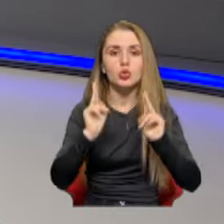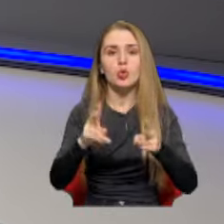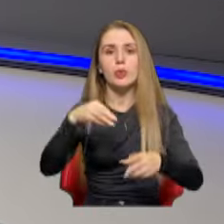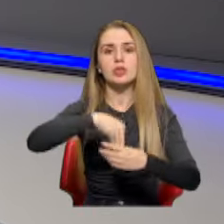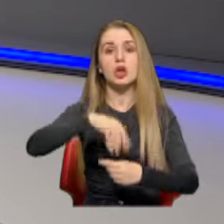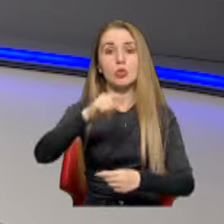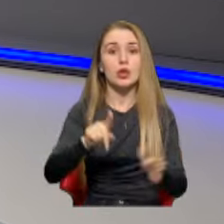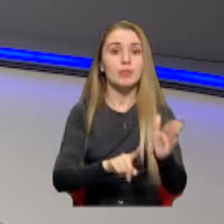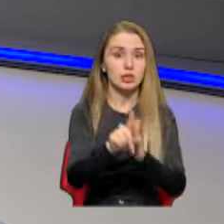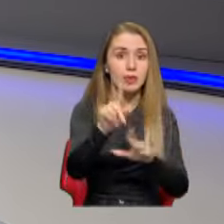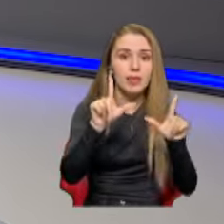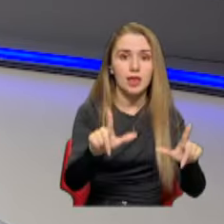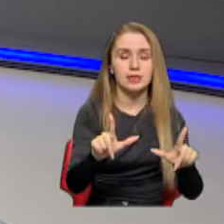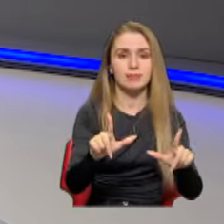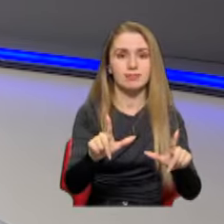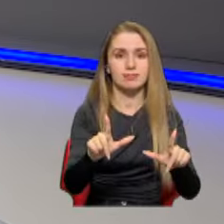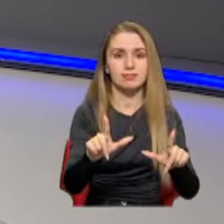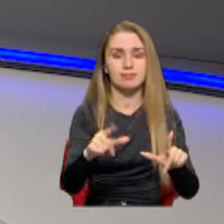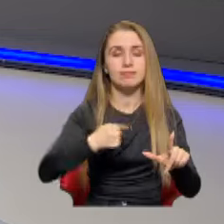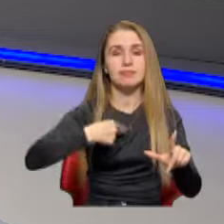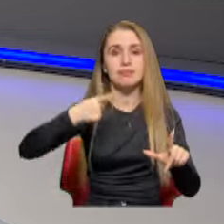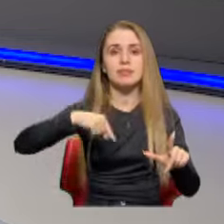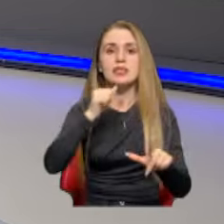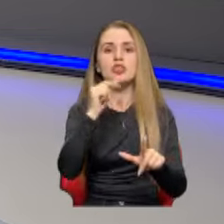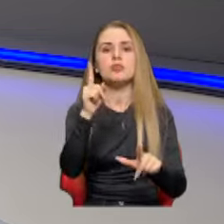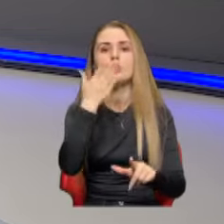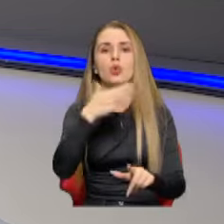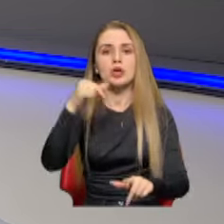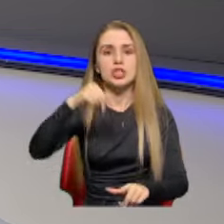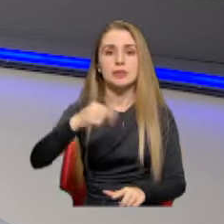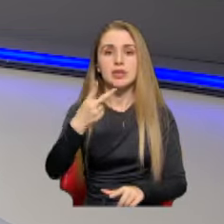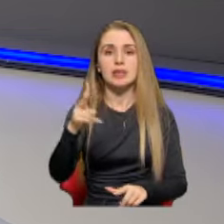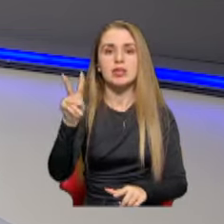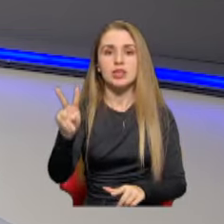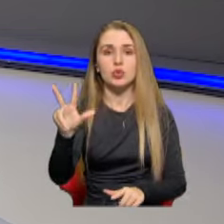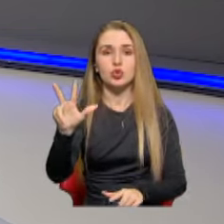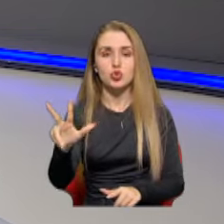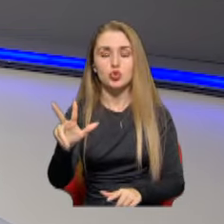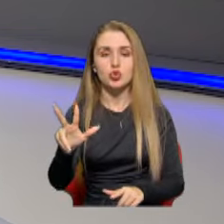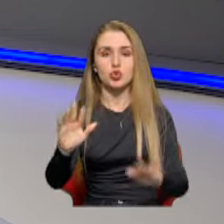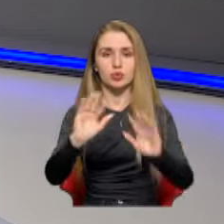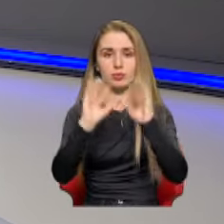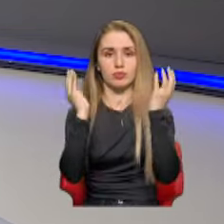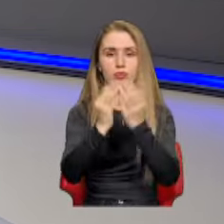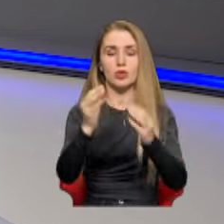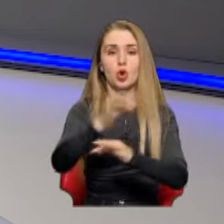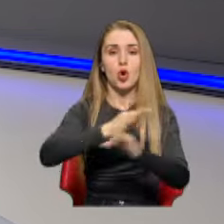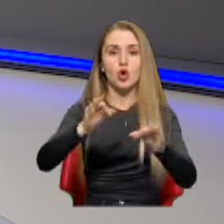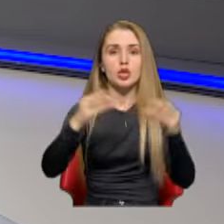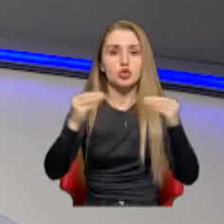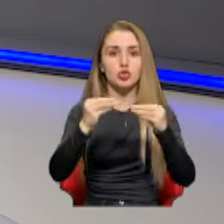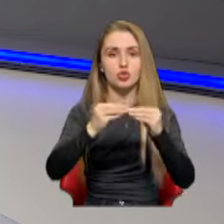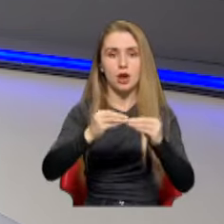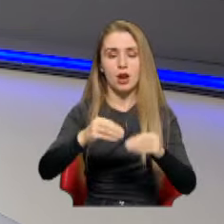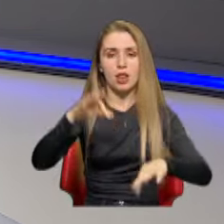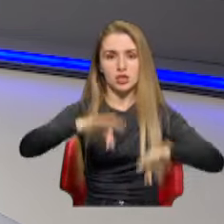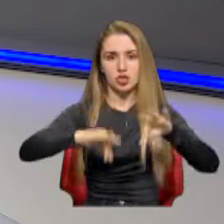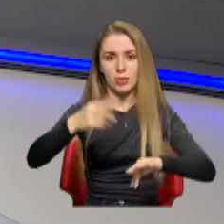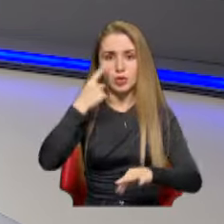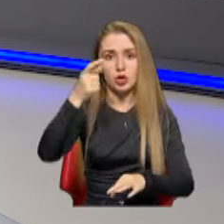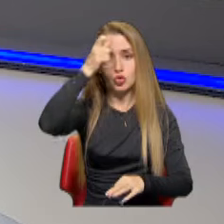için bunları başarmamız gerekiyor. Bizde hiçbir yok. Şimdi 2023 Küresel Organize Suçlar Endeksinde